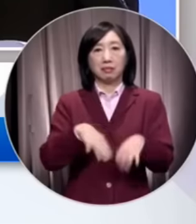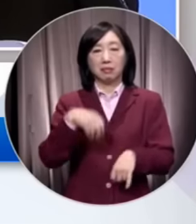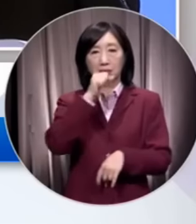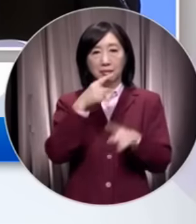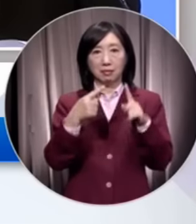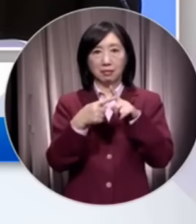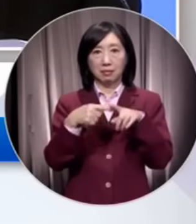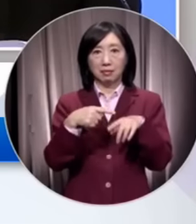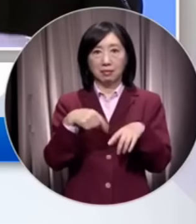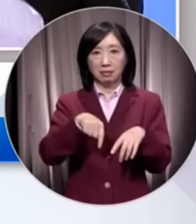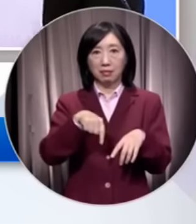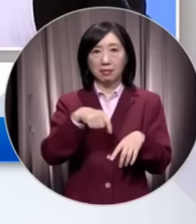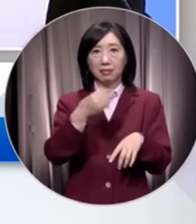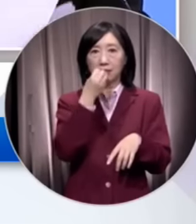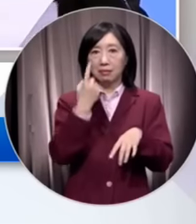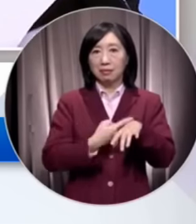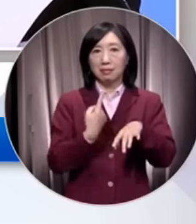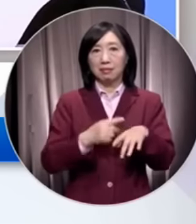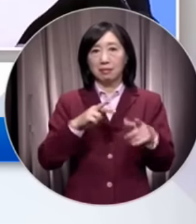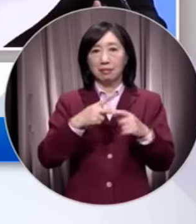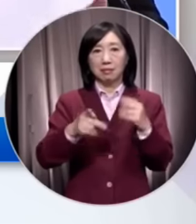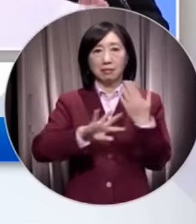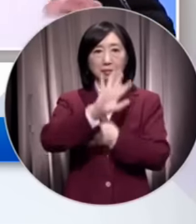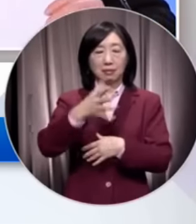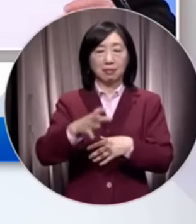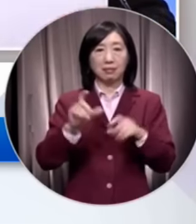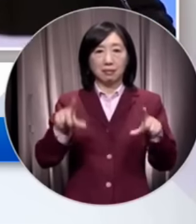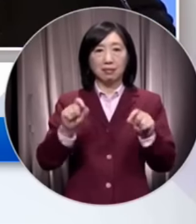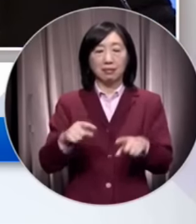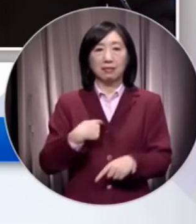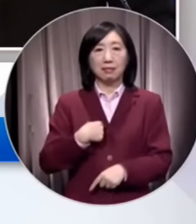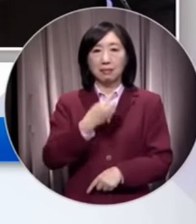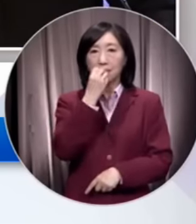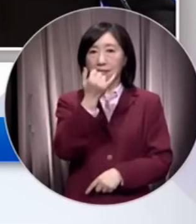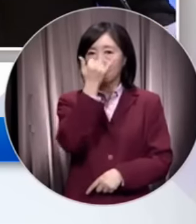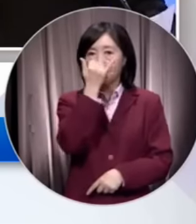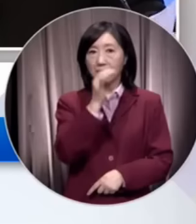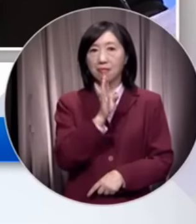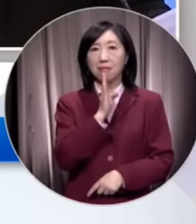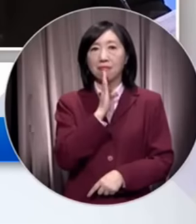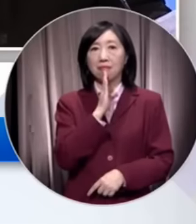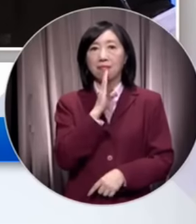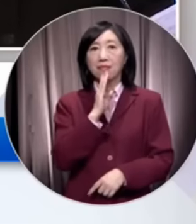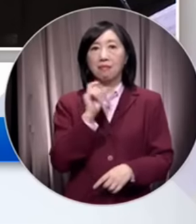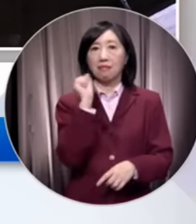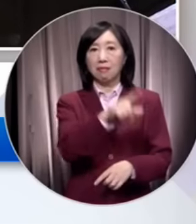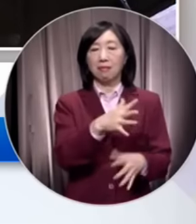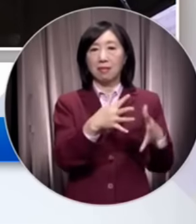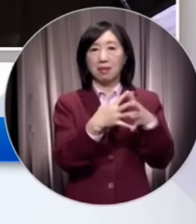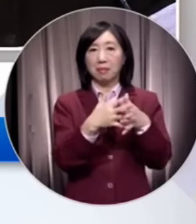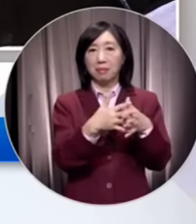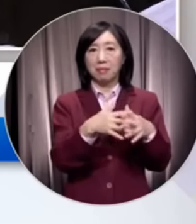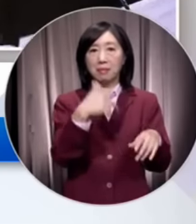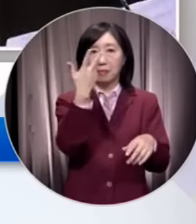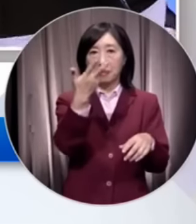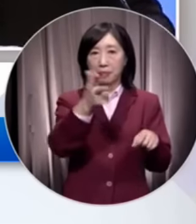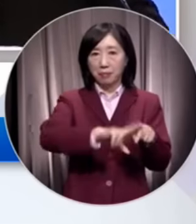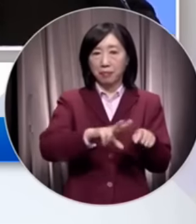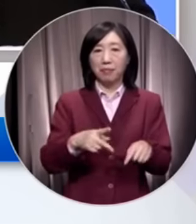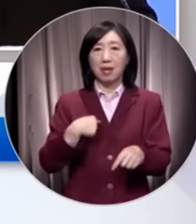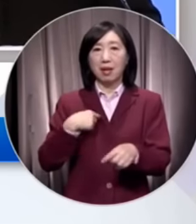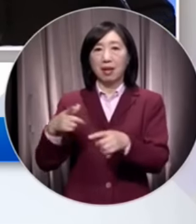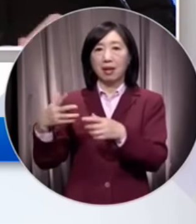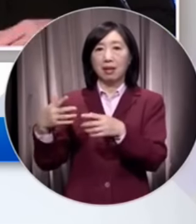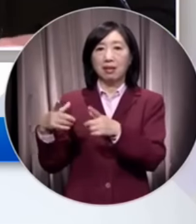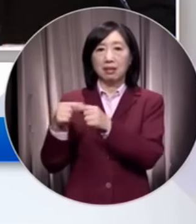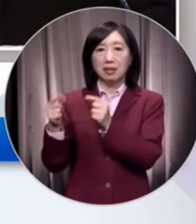食习惯跟其他国家不一样，我们吃猪肉的是欧美的7倍，是日本的3倍，同时我们吃了